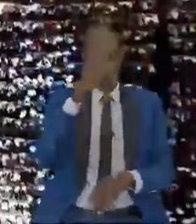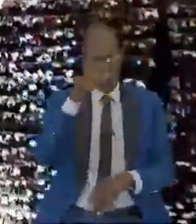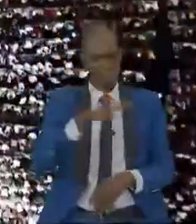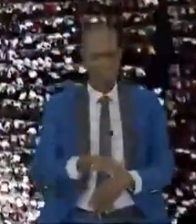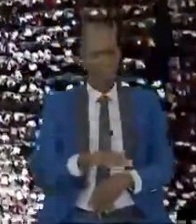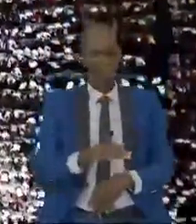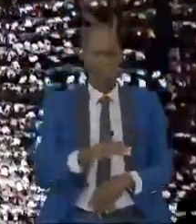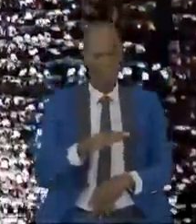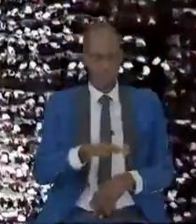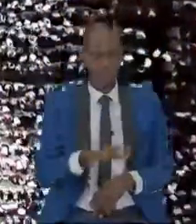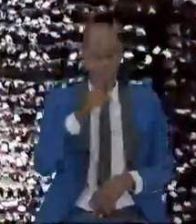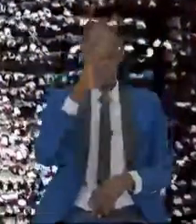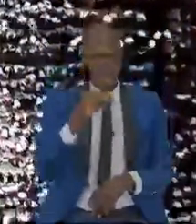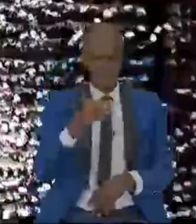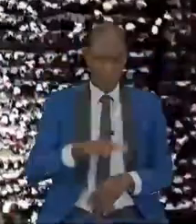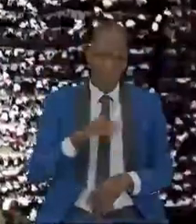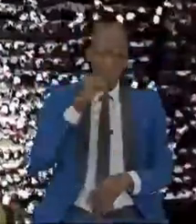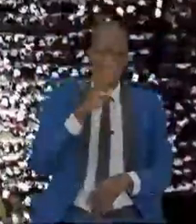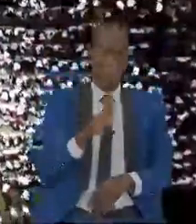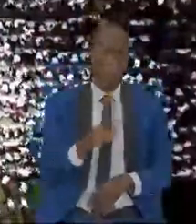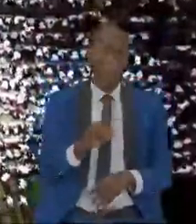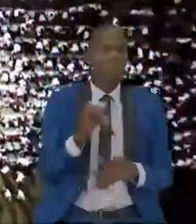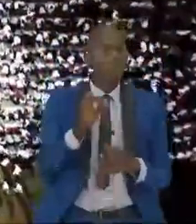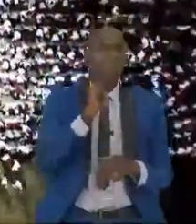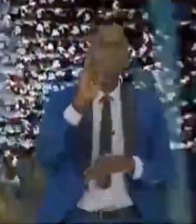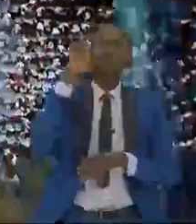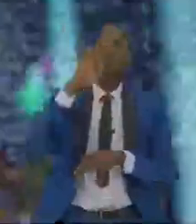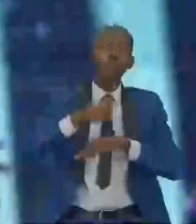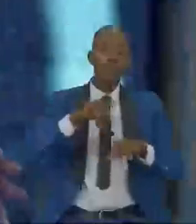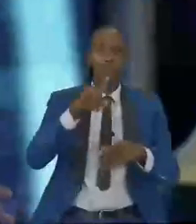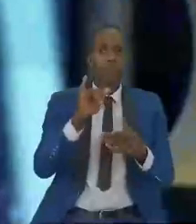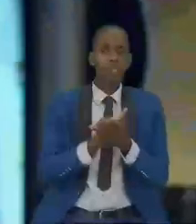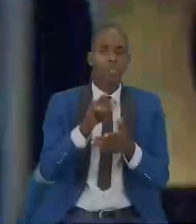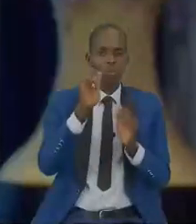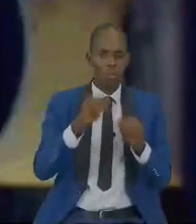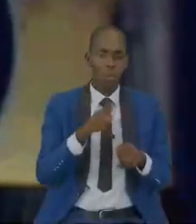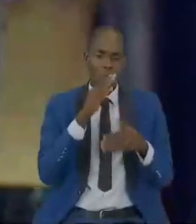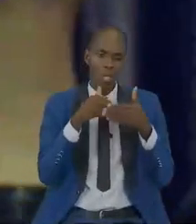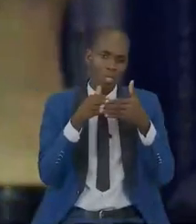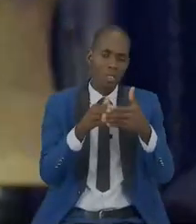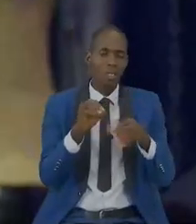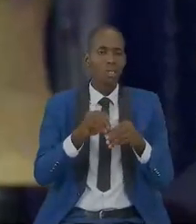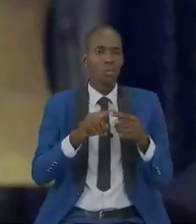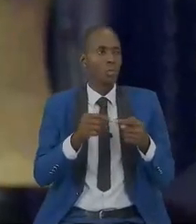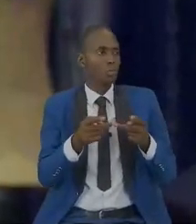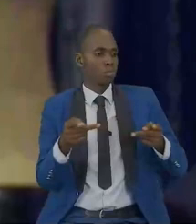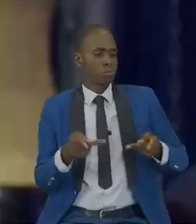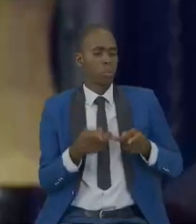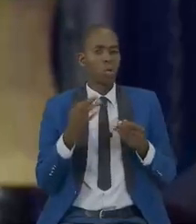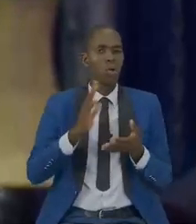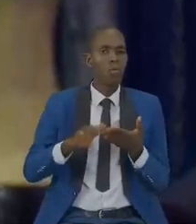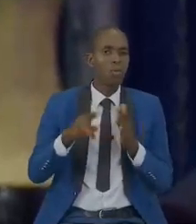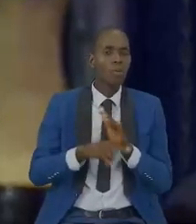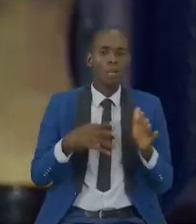Et le Seigneur, le Dieu du ciel, t'appelle toi, un moindre, un petit homme, une petite femme,